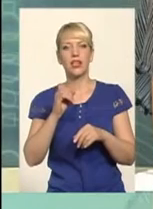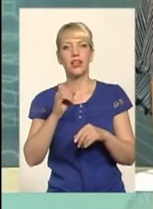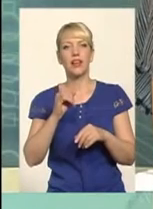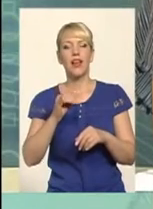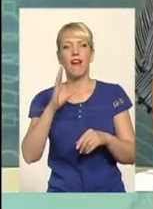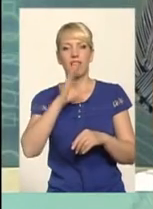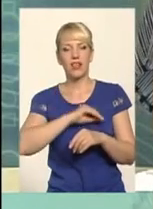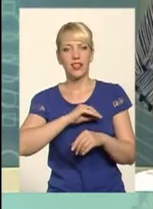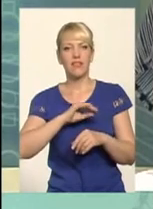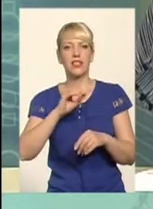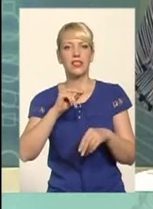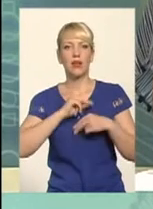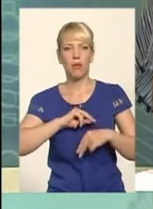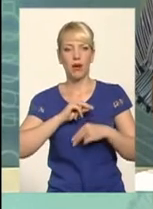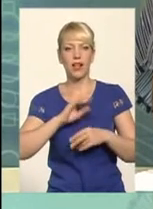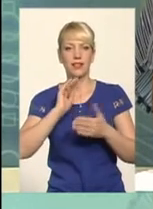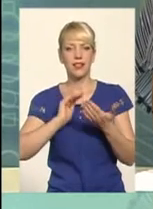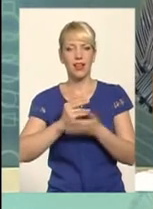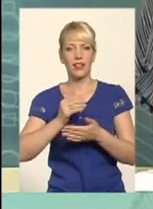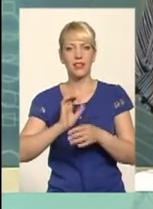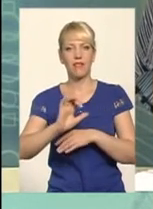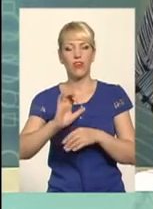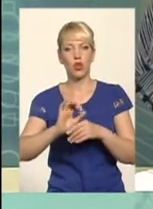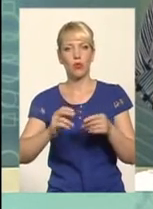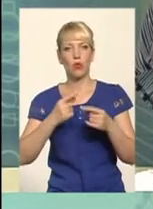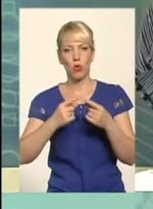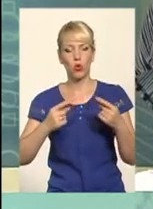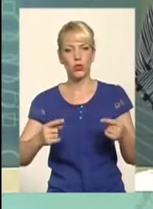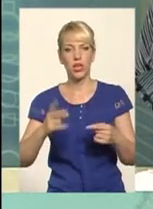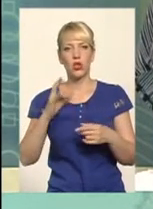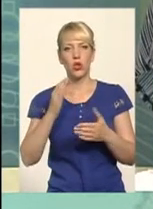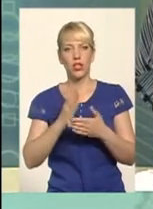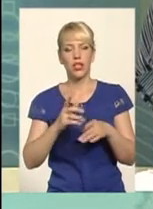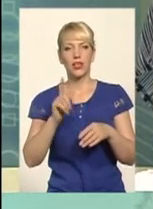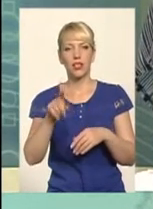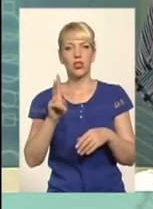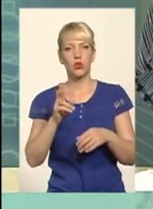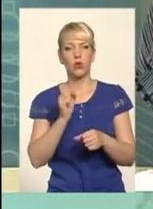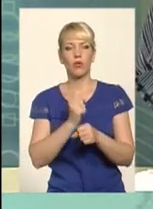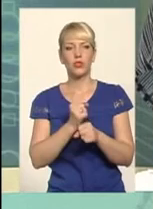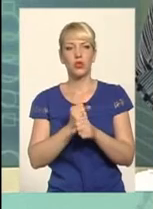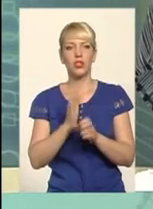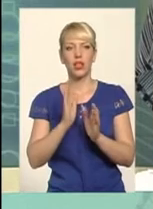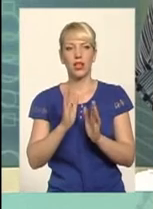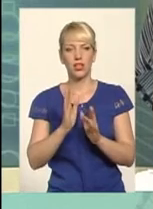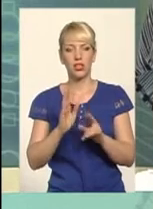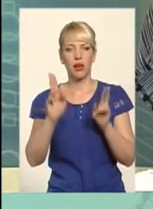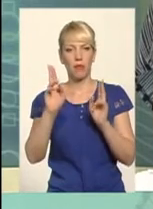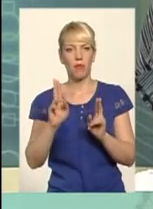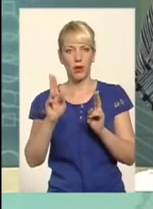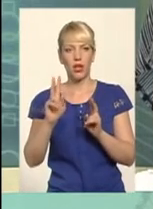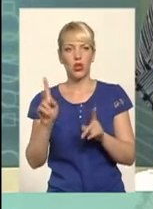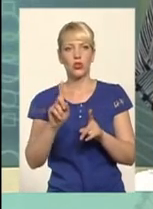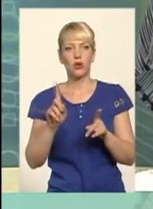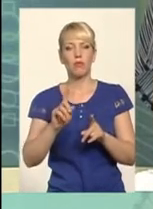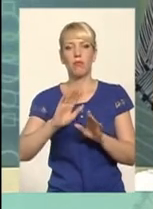праці, якість виробленої продукції. Разом з тим є і ті, хто продовжує працювати лише користуючись принципом, що